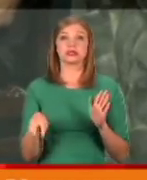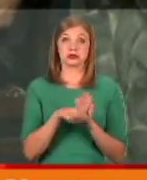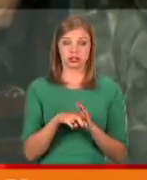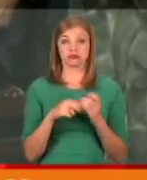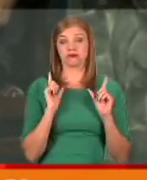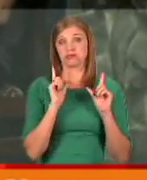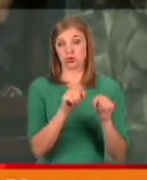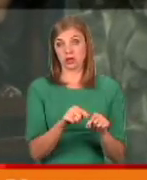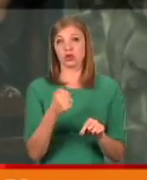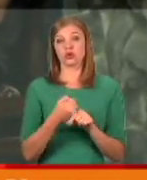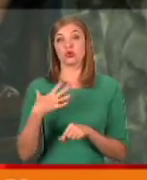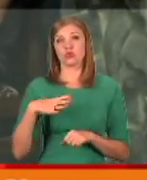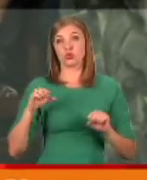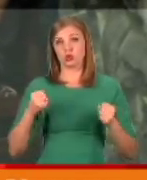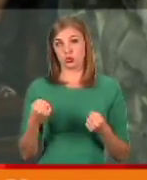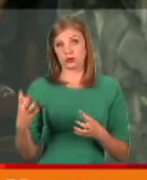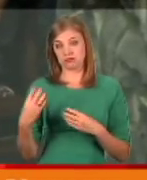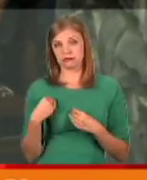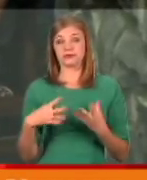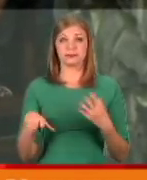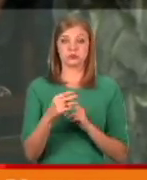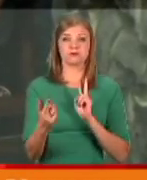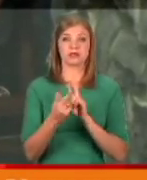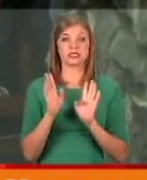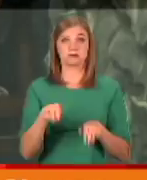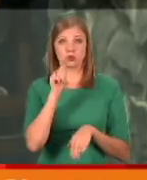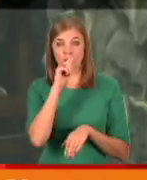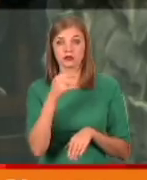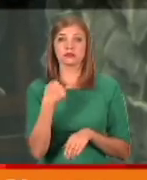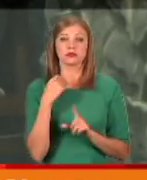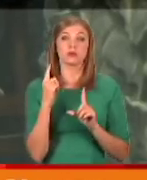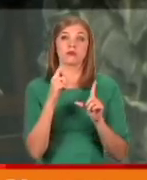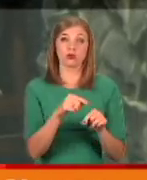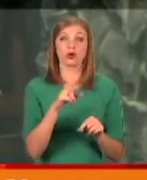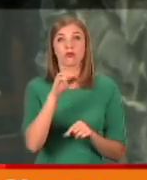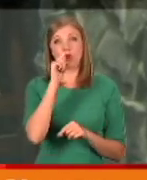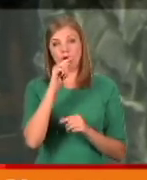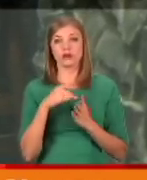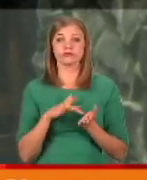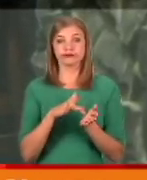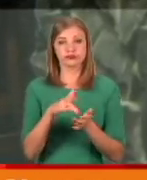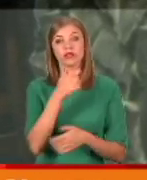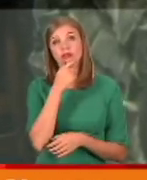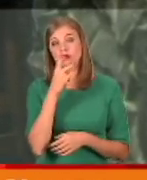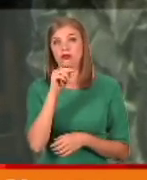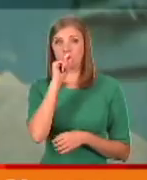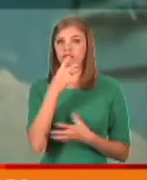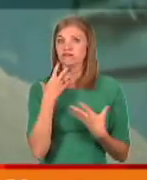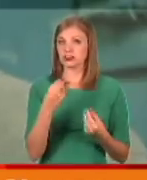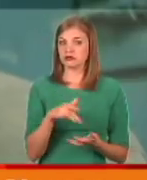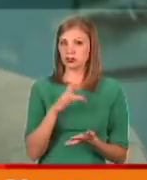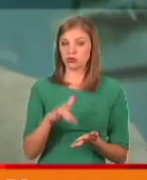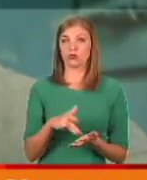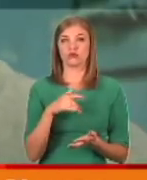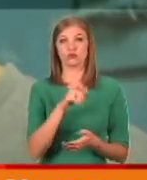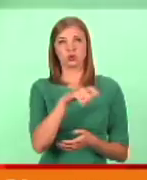туда, дождался друга. Все, он меня встретил в Луганске. Мы поехали с ним сначала по Луганску, покатались, я посмотрел на Луганск, красивый город.